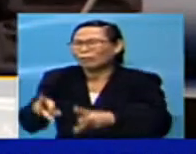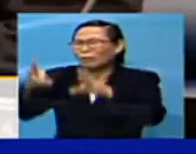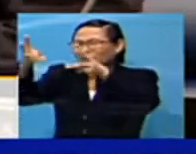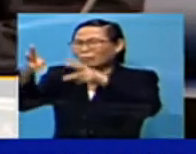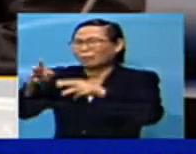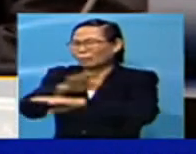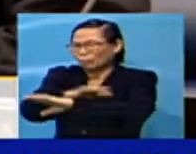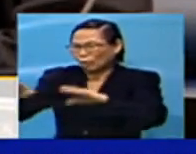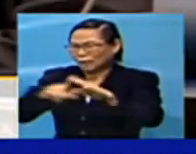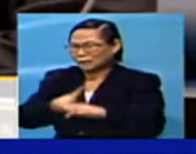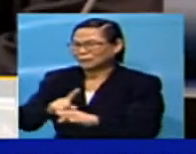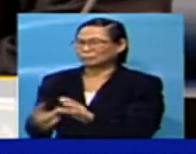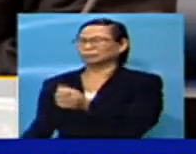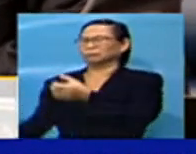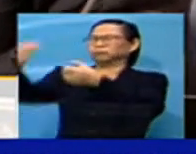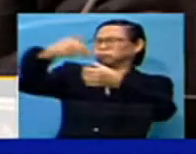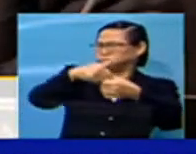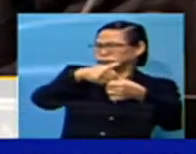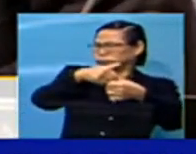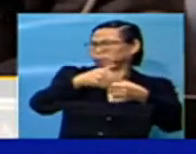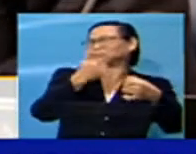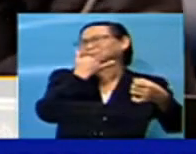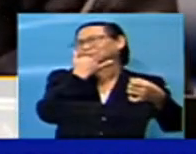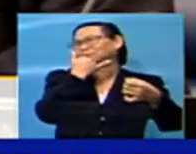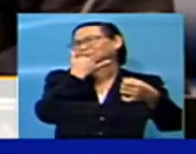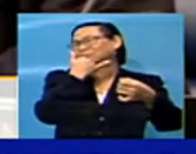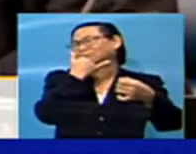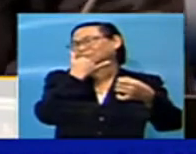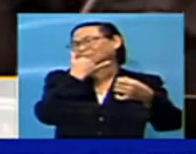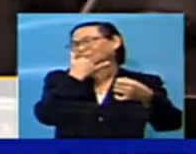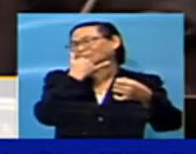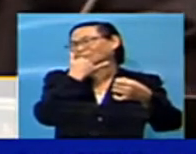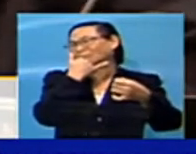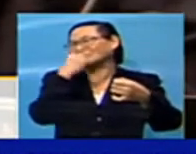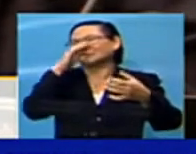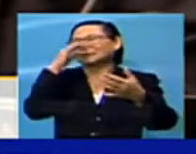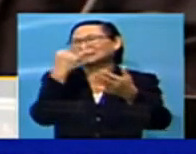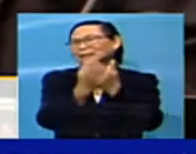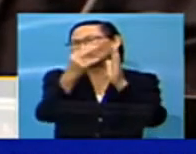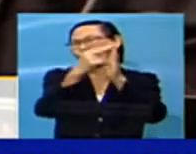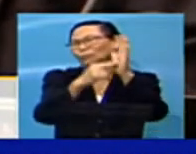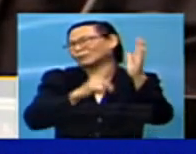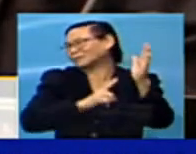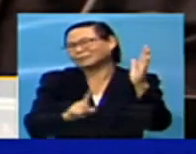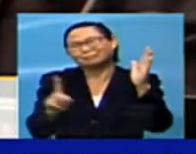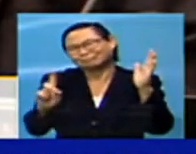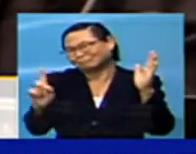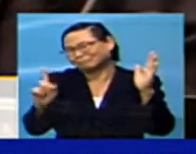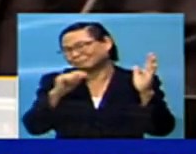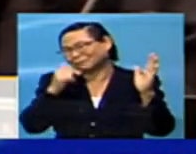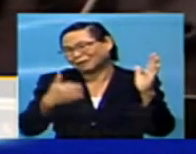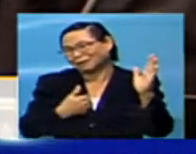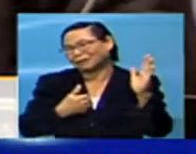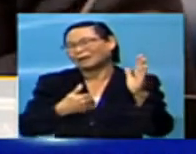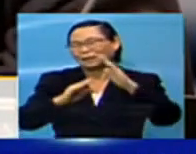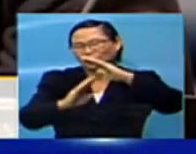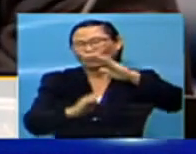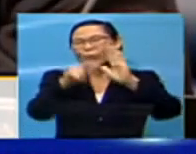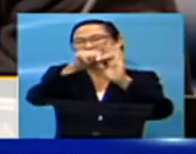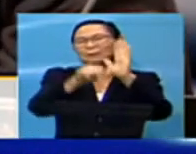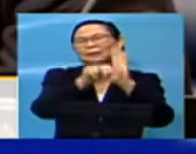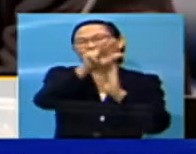yang akan disabitkan atas apa-apa kesalahan jenayah syar'i di bawah Akta 355 ini.